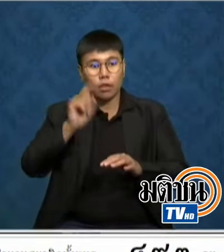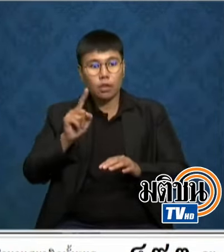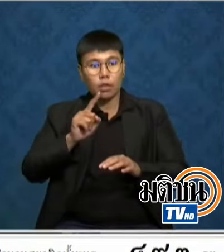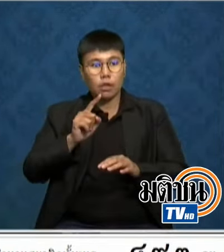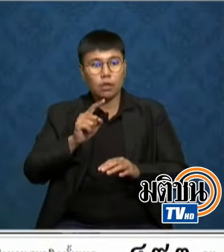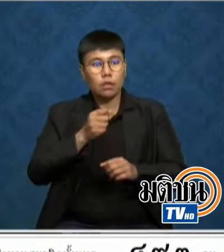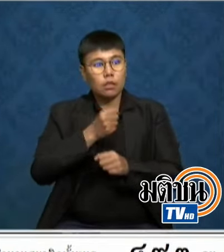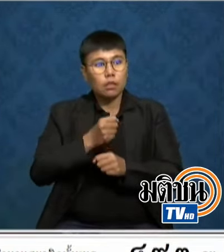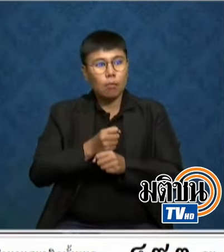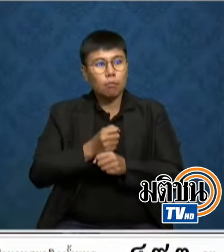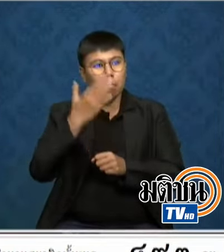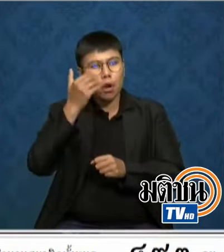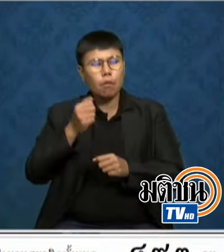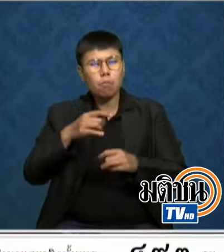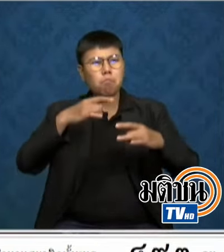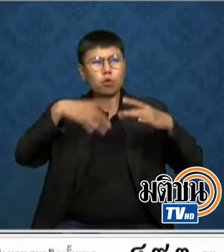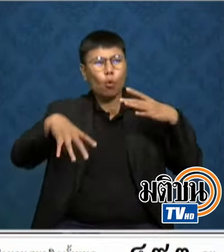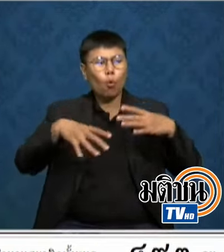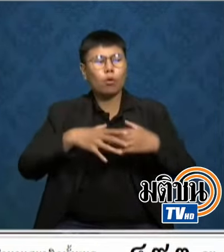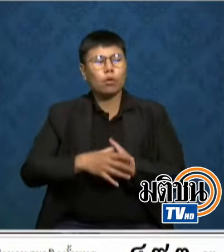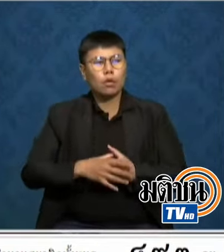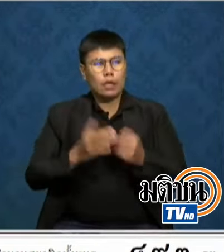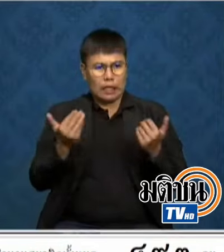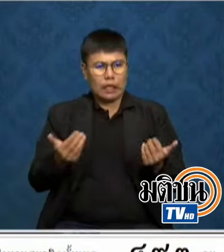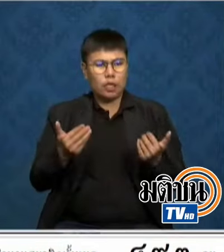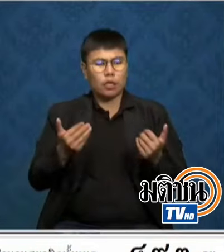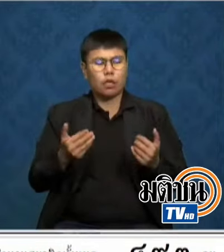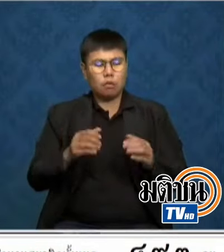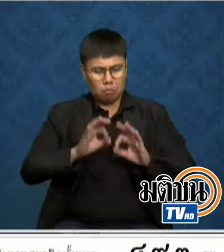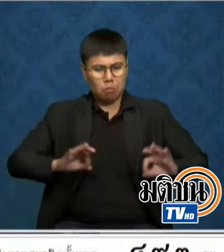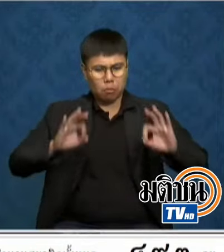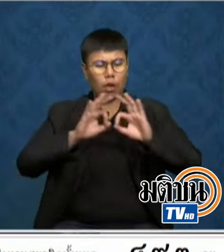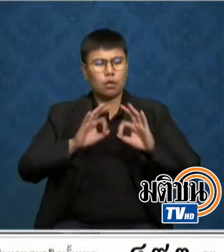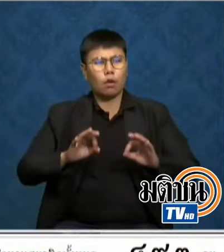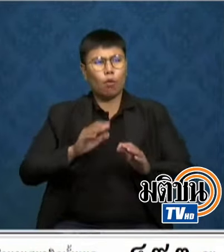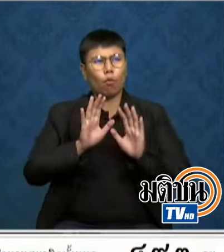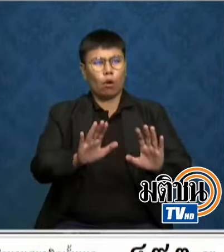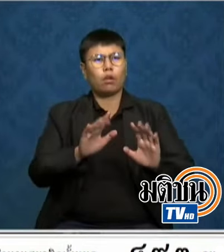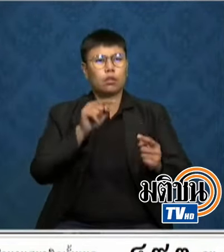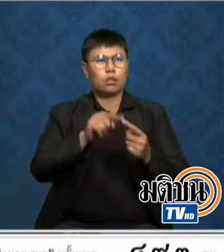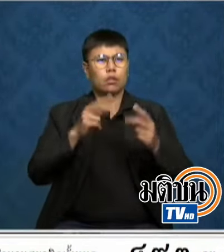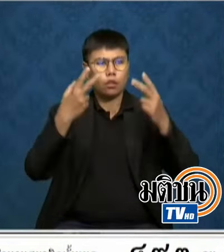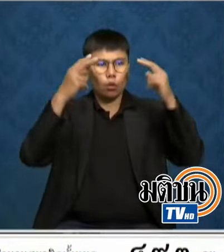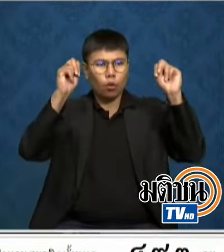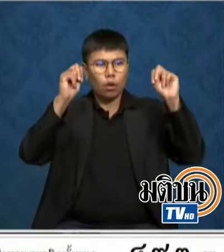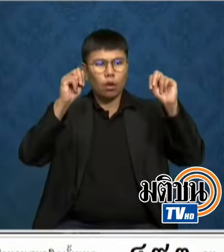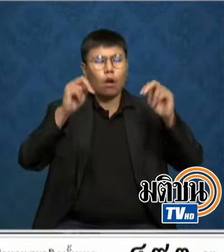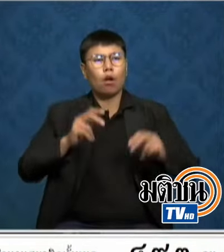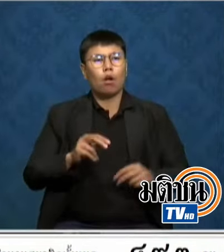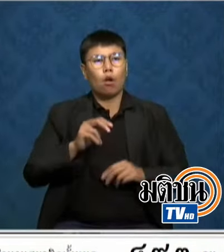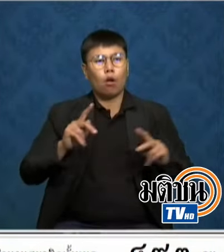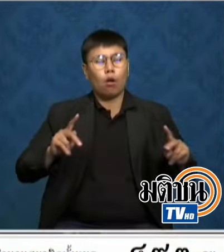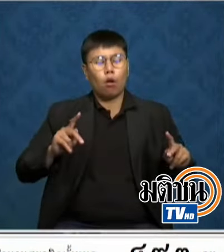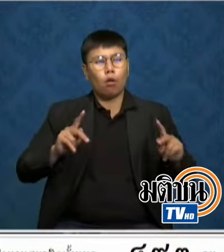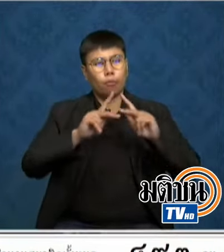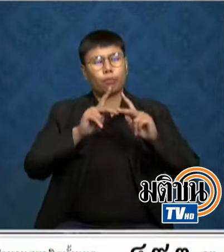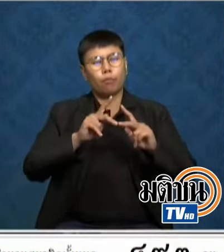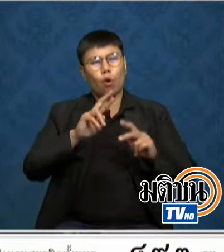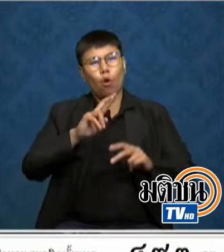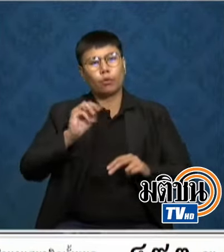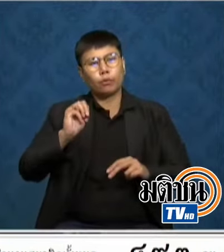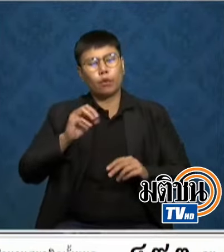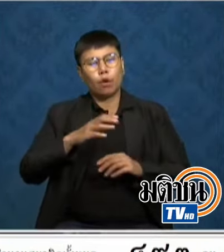การไม่ตรงกันขนาดนี้นี่แหละครับเป็นสิ่งสำคัญที่จะฝากไปถึงท่านนายกรัฐมนตรีรัฐมนตรีว่าการกระทรวงกลาโห